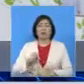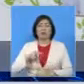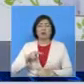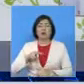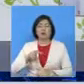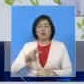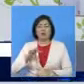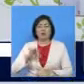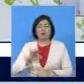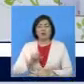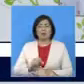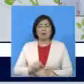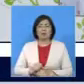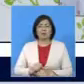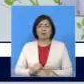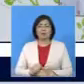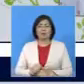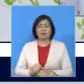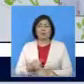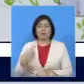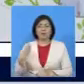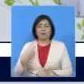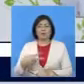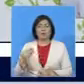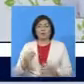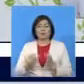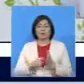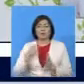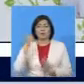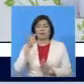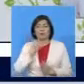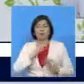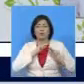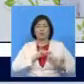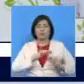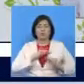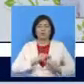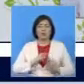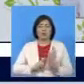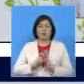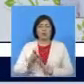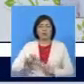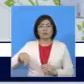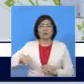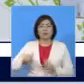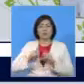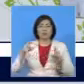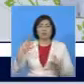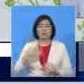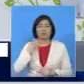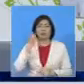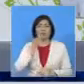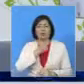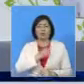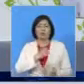Шахарбековна. Альмира Шахарбековна с 2017 года приступила к должности директора нашей школы. За эти 5 лет